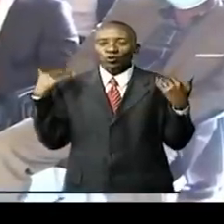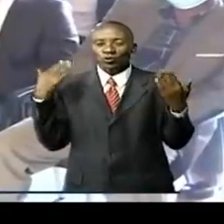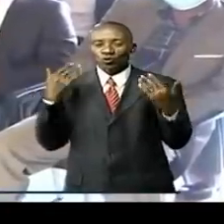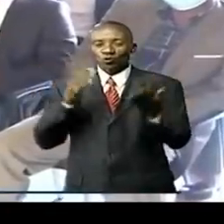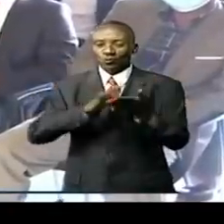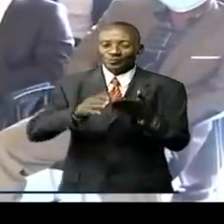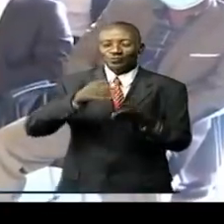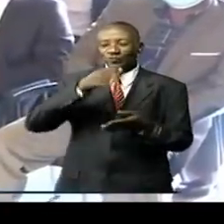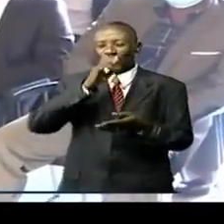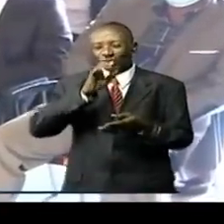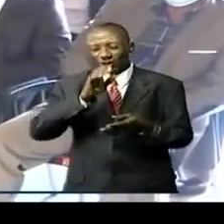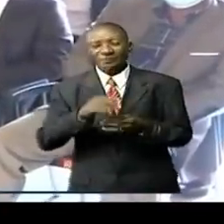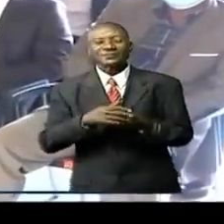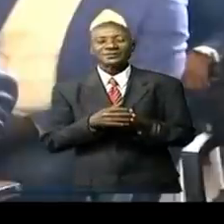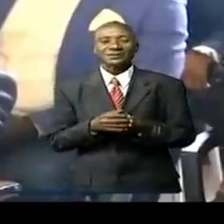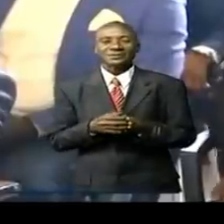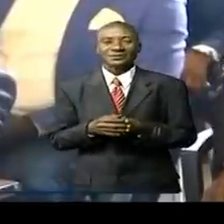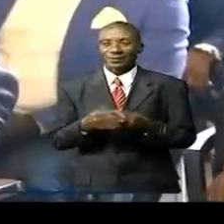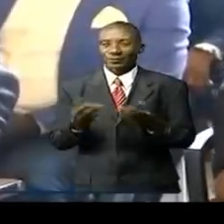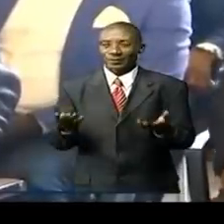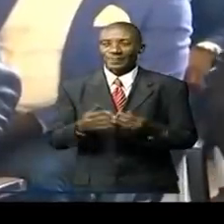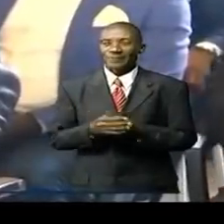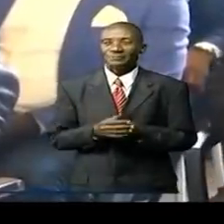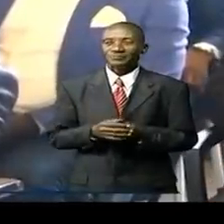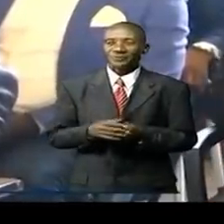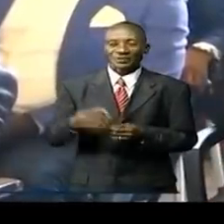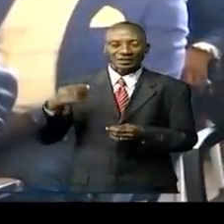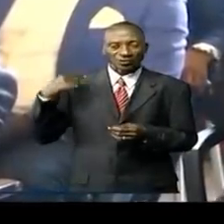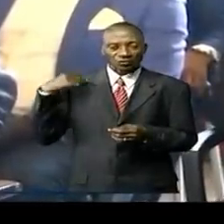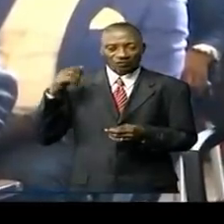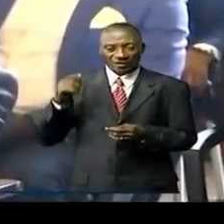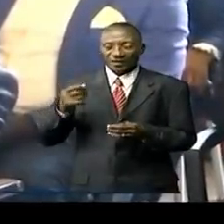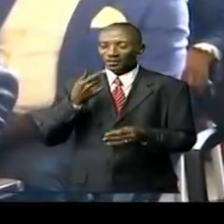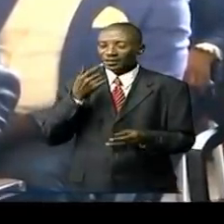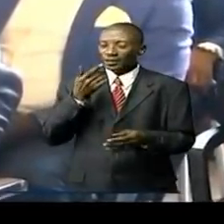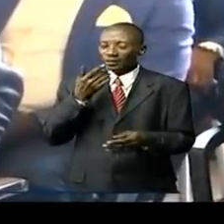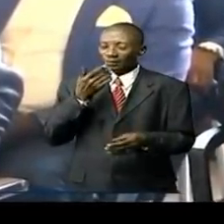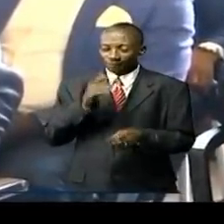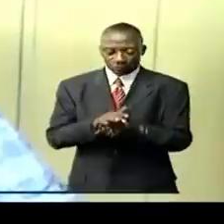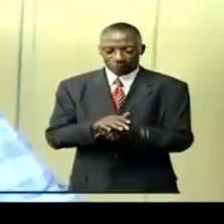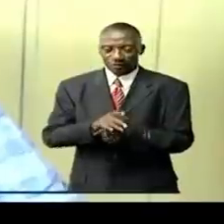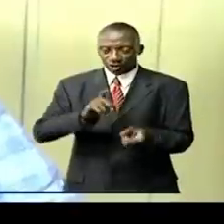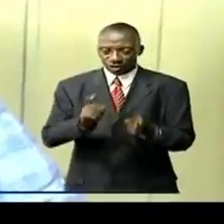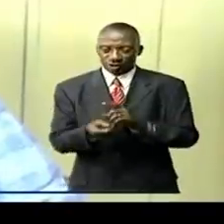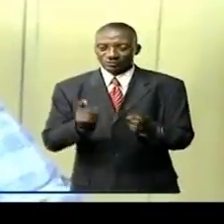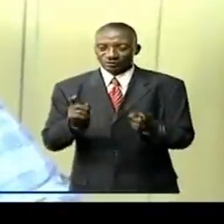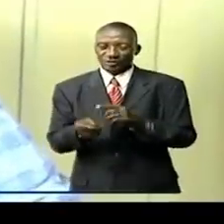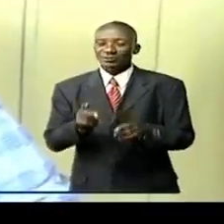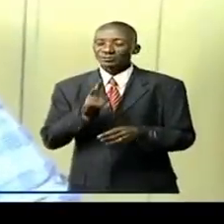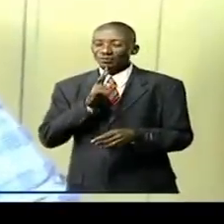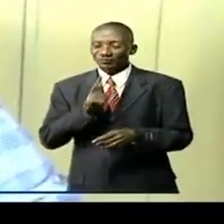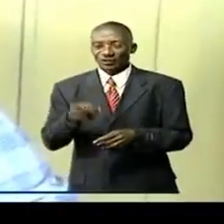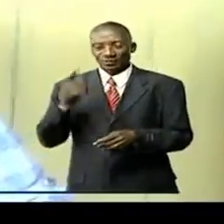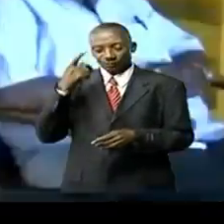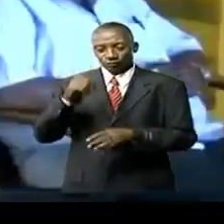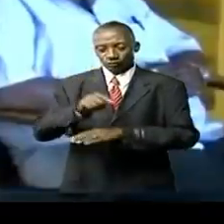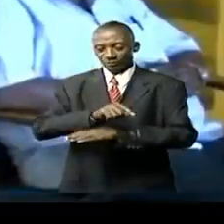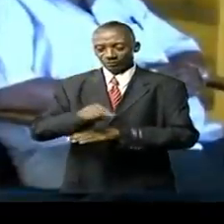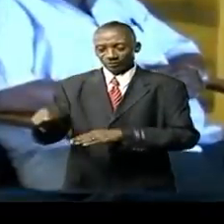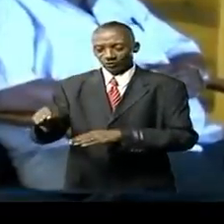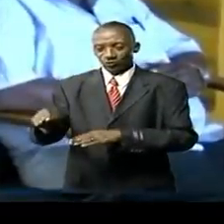ces aspirations, Afan Idriss Mangala promet des réformes profondes et imminentes à la direction générale des recettes du